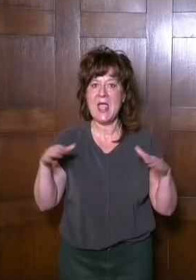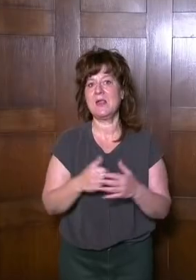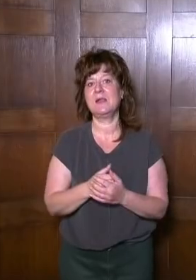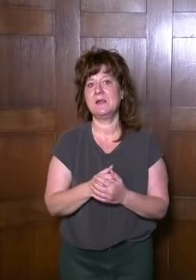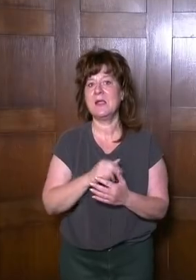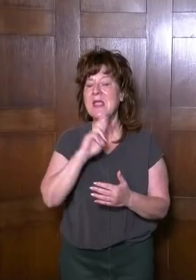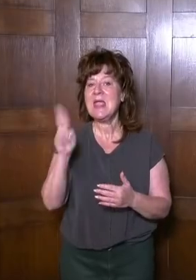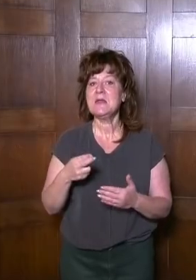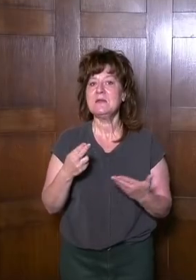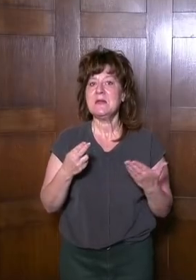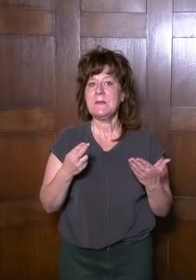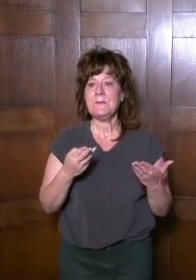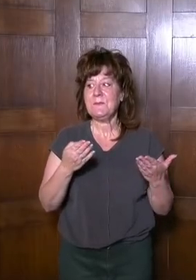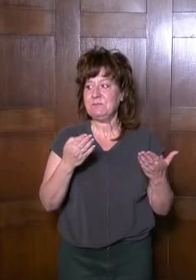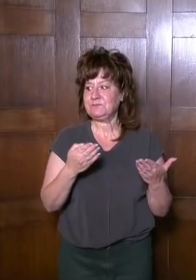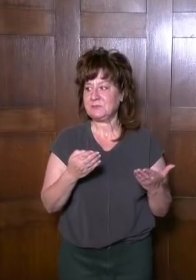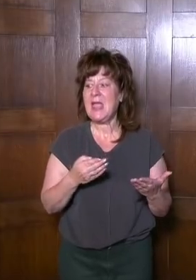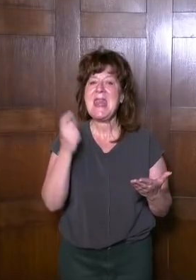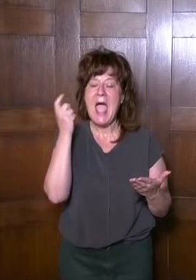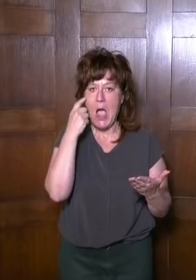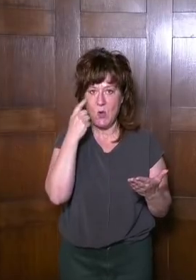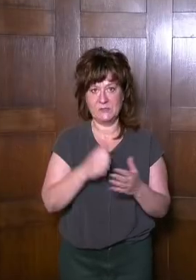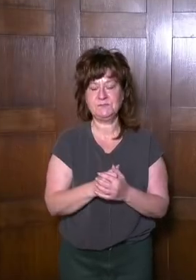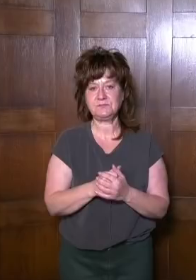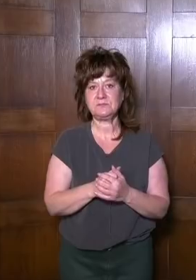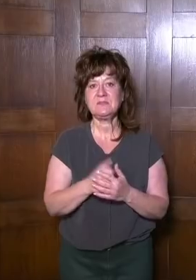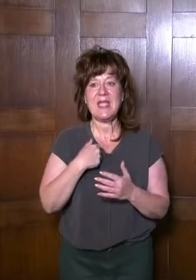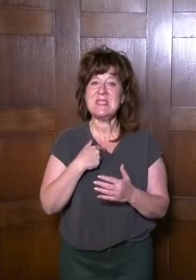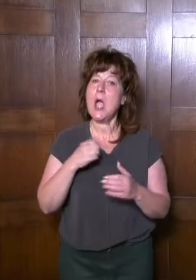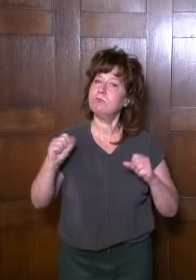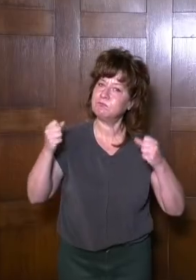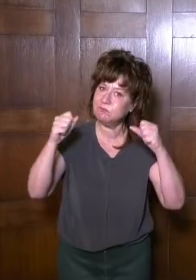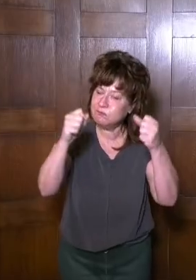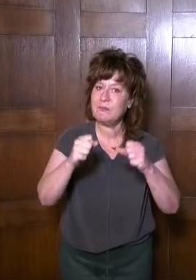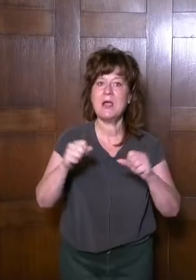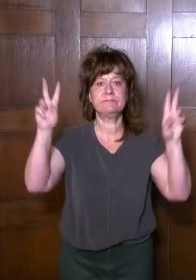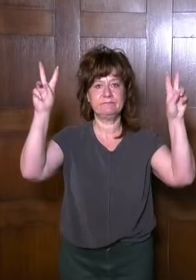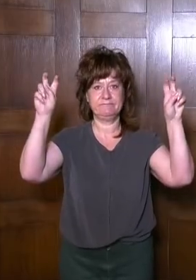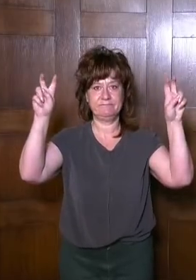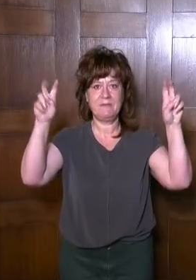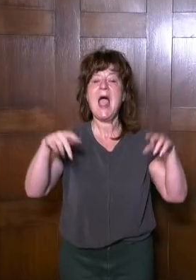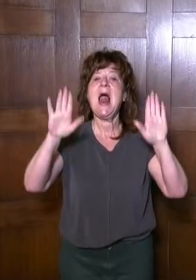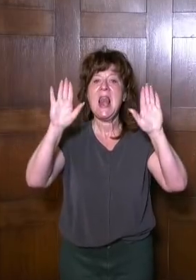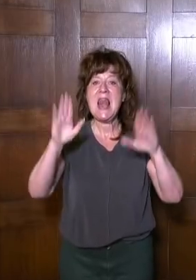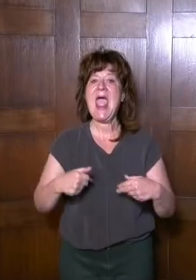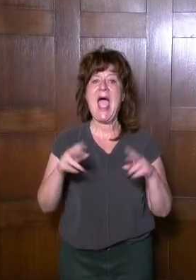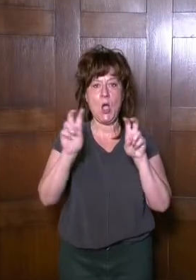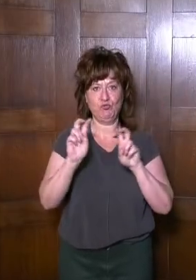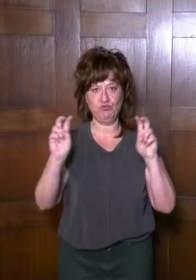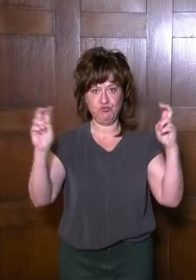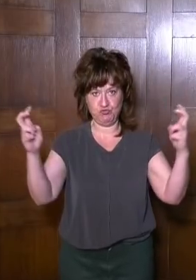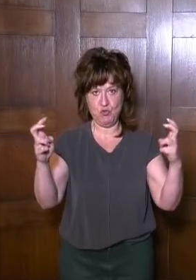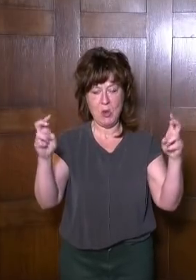Kleinstadt. Ich bin Mitinitiator der leeren Stühle-Aktion hier in Dresden, die auf die Gastronomie aufmerksam gemacht